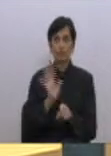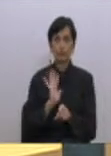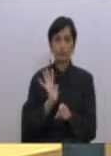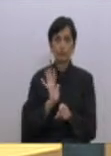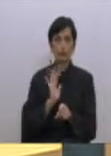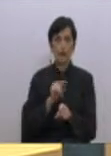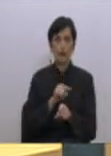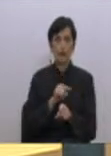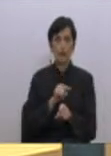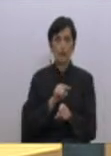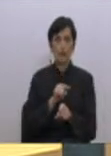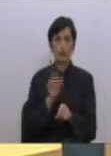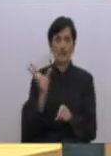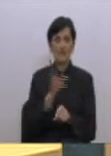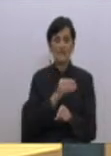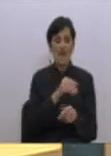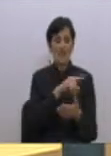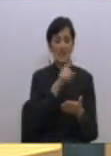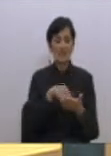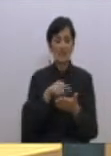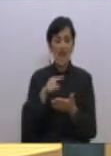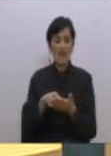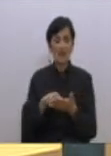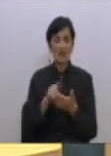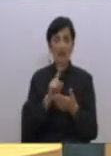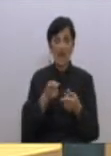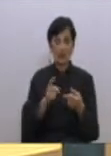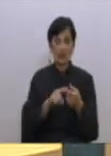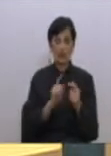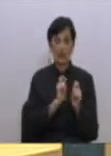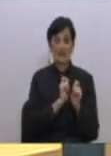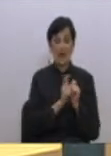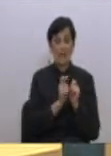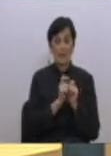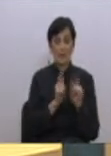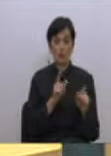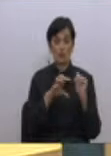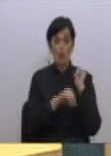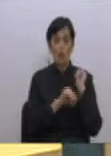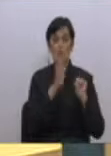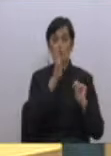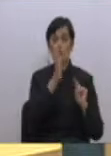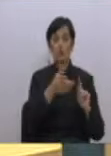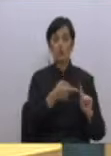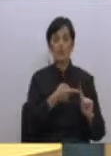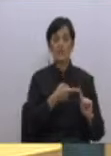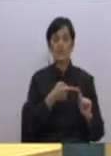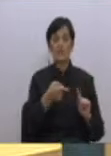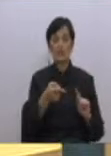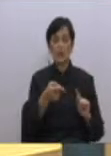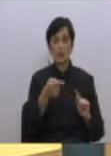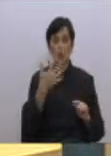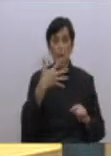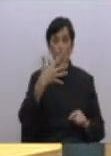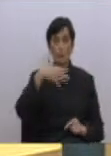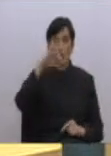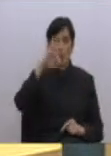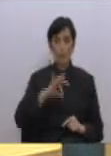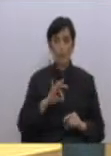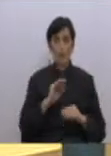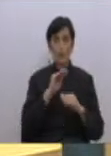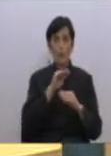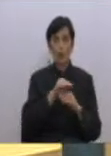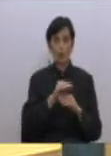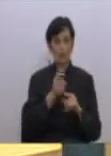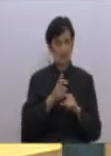ჰქონდა ყველა საკითხზე. Რაც შეეხება დაფინანსებას, ბოლო 5 წლის განმავლობაში 50%-ით მოიმატა.